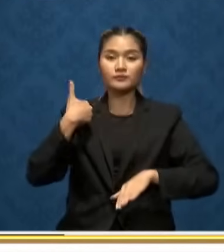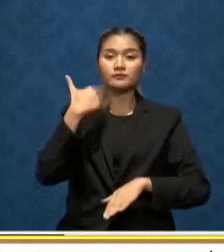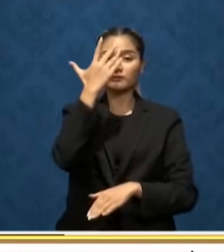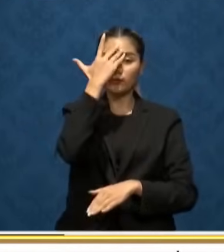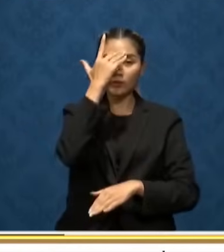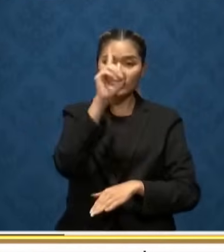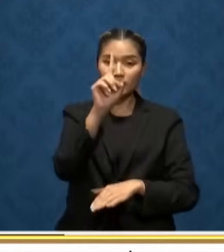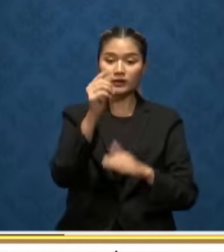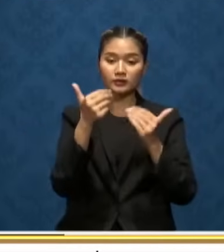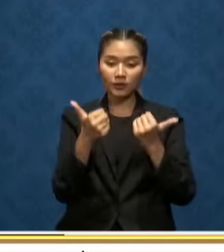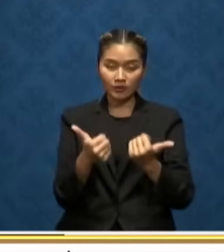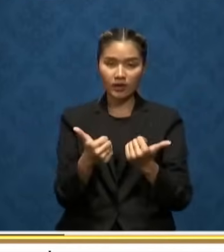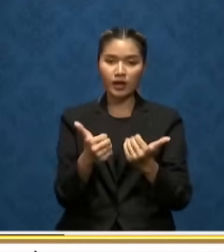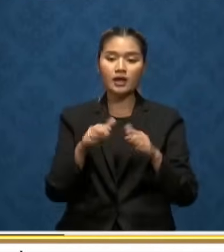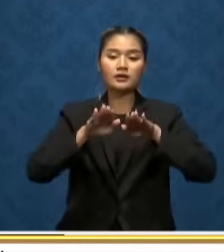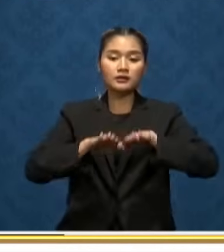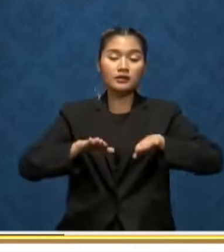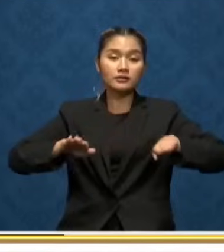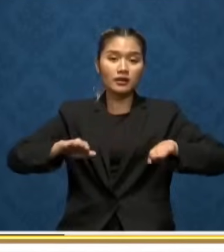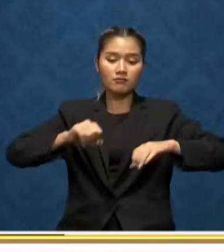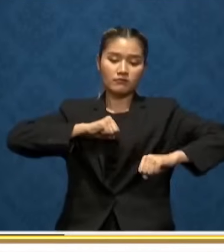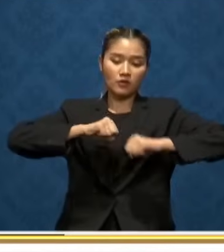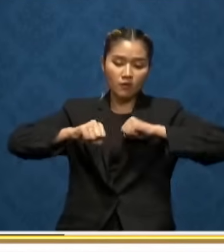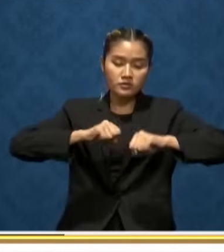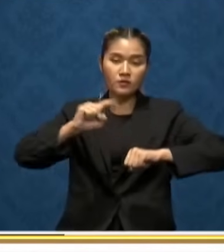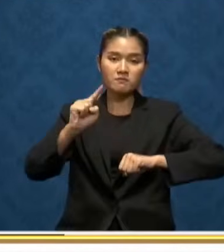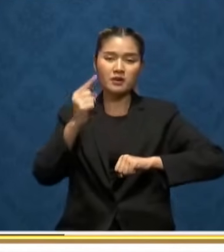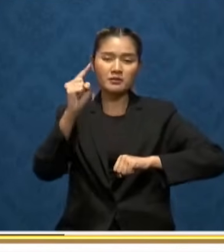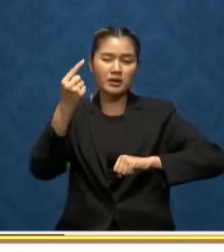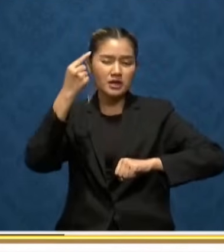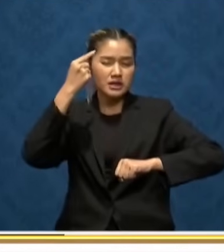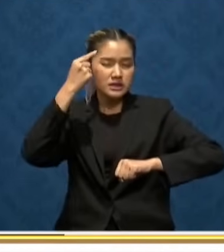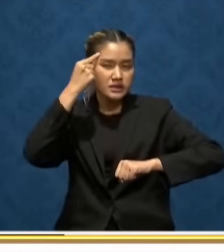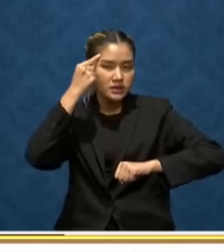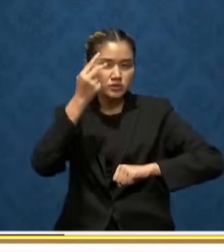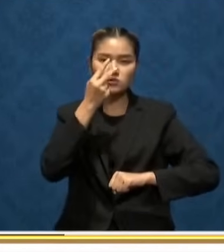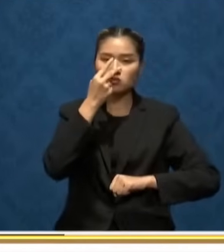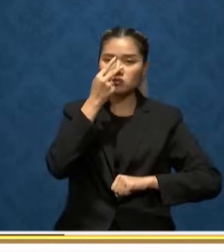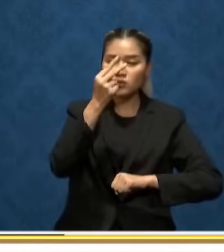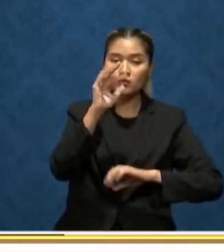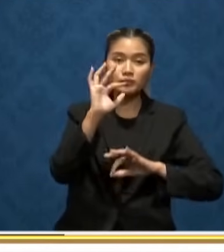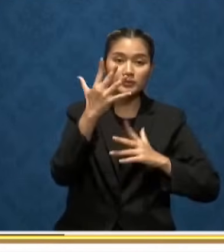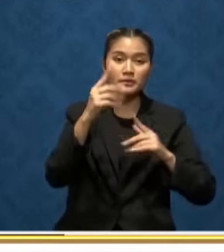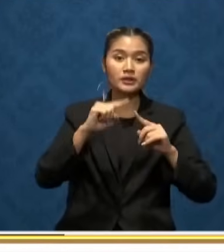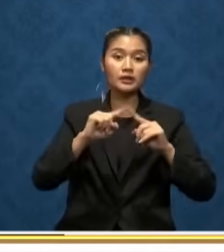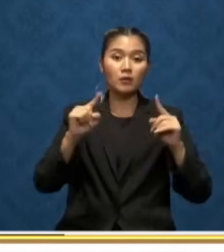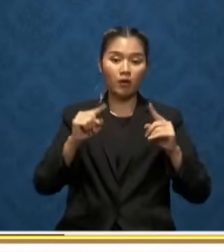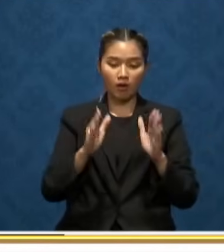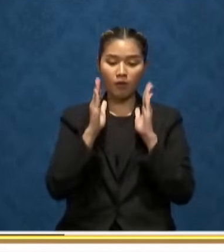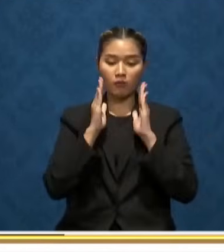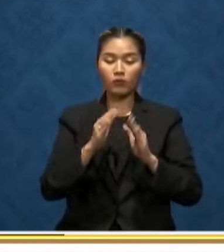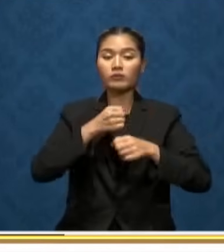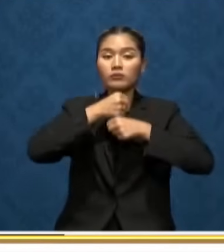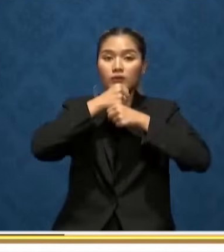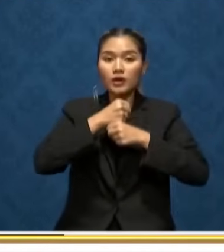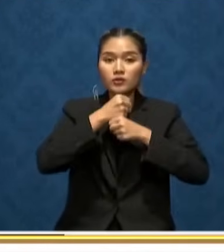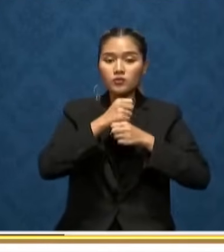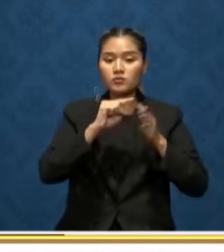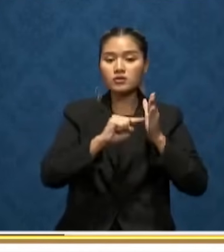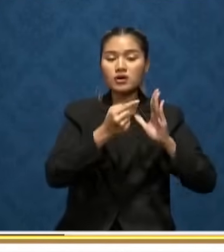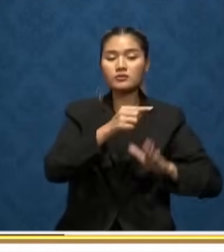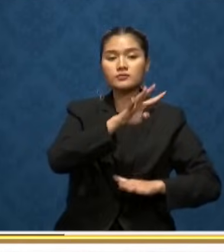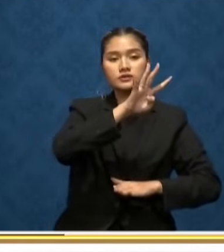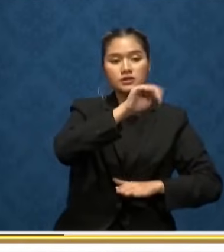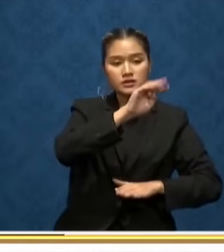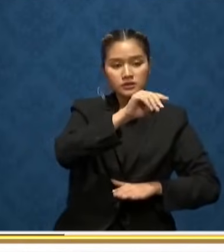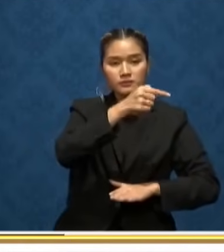ม่ไม่ดูทีวีต้องพูดความจริงแต่คนอายุตั้งแต่40-45ปีขึ้นไป